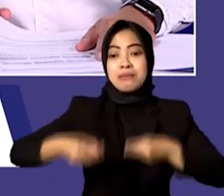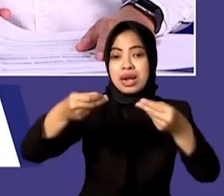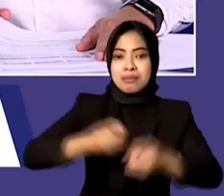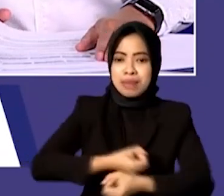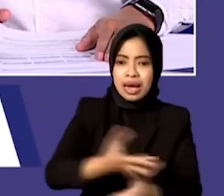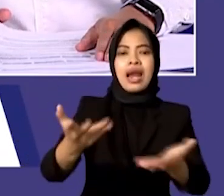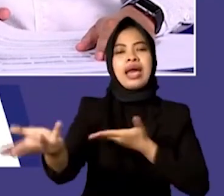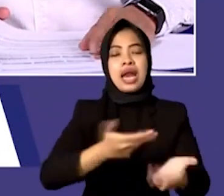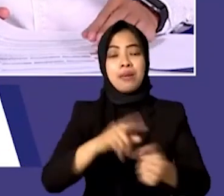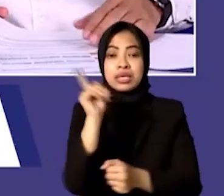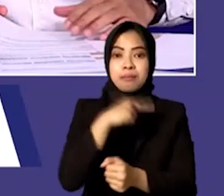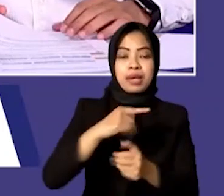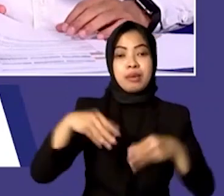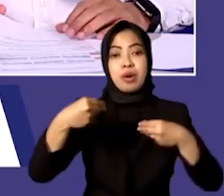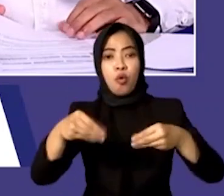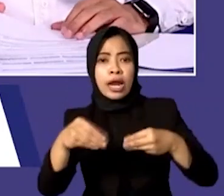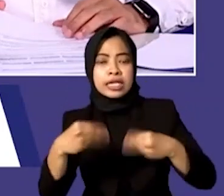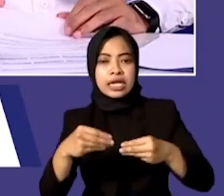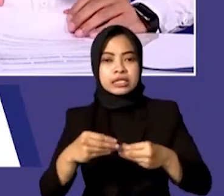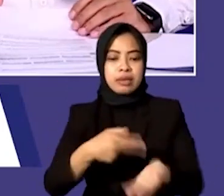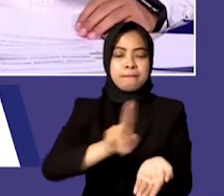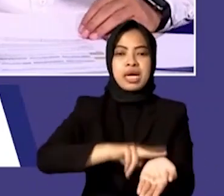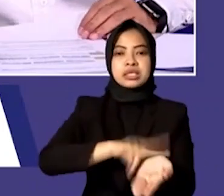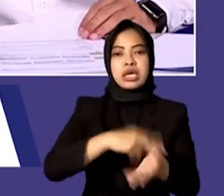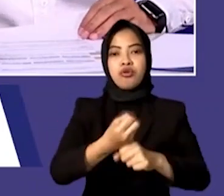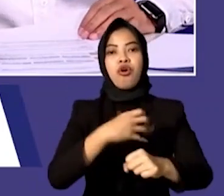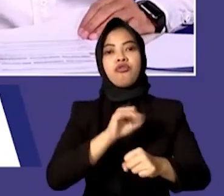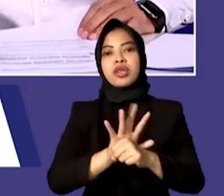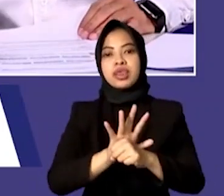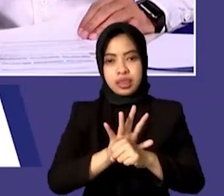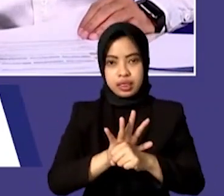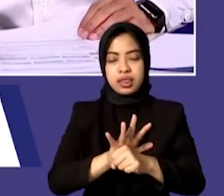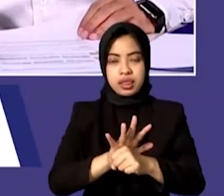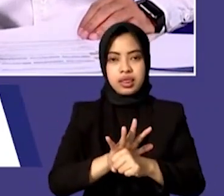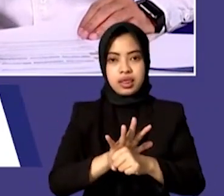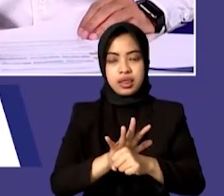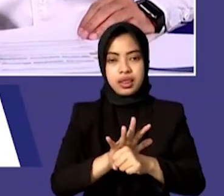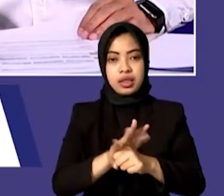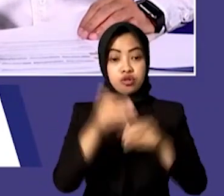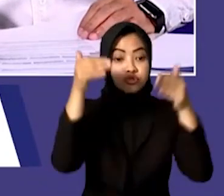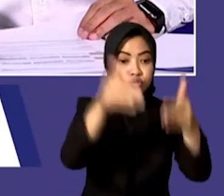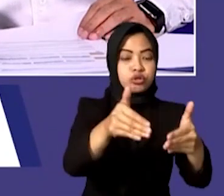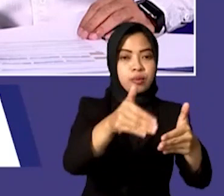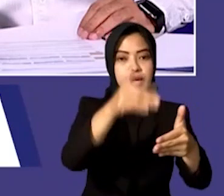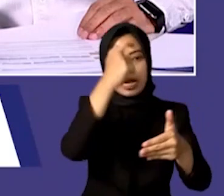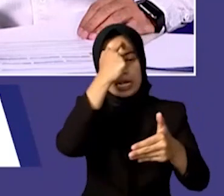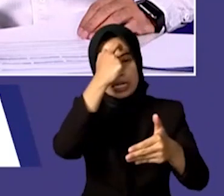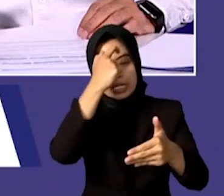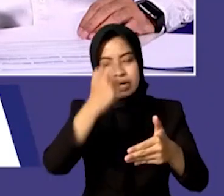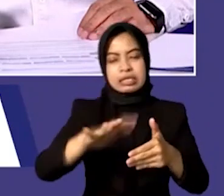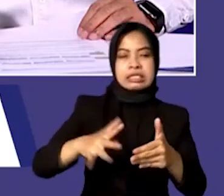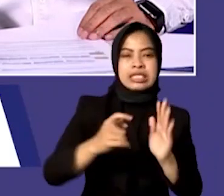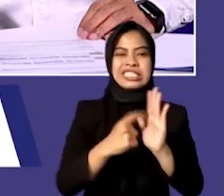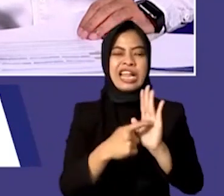memperhatikan kecepatan dan kualitas penanganan pasien covert 19 utamanya pada gejala sedang